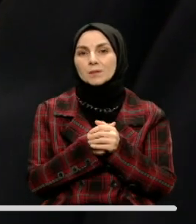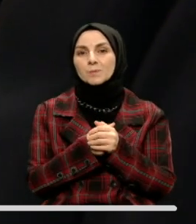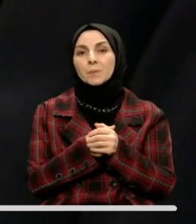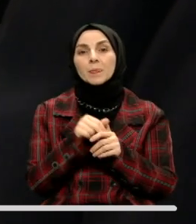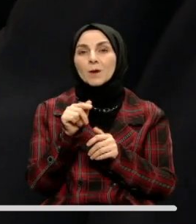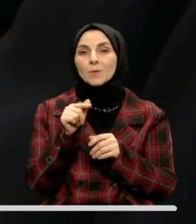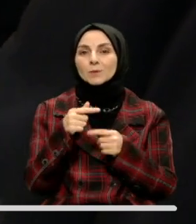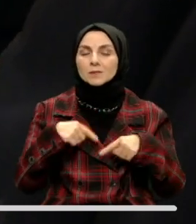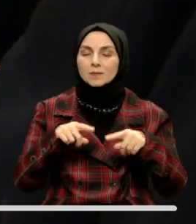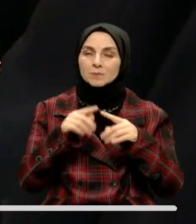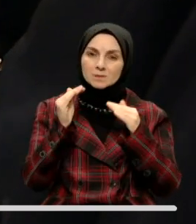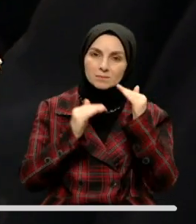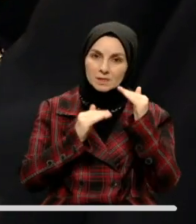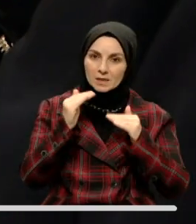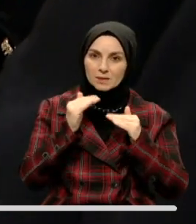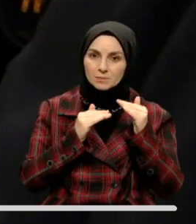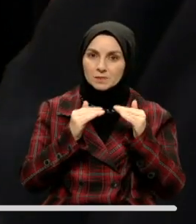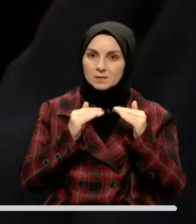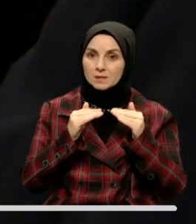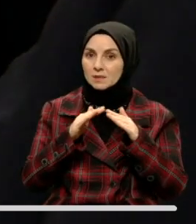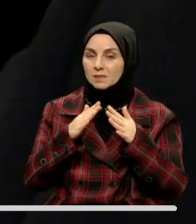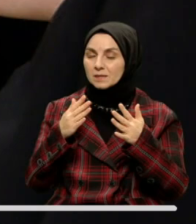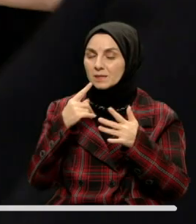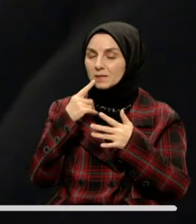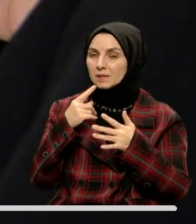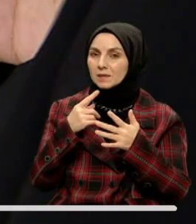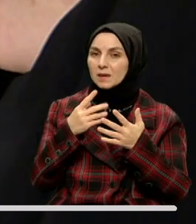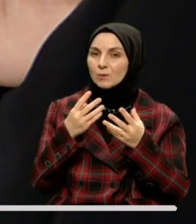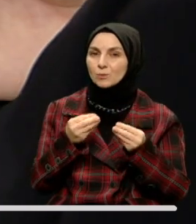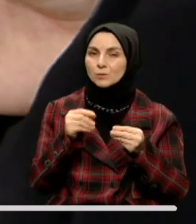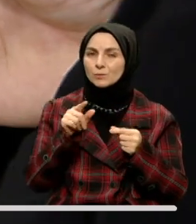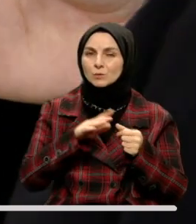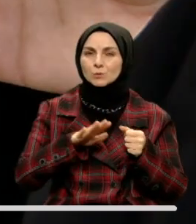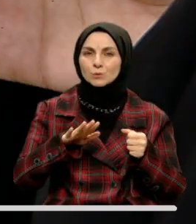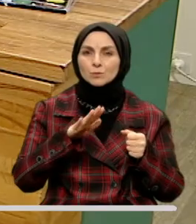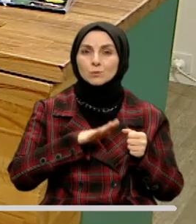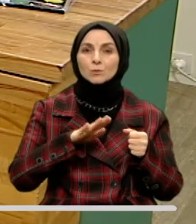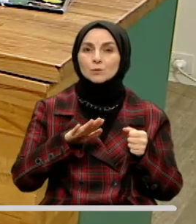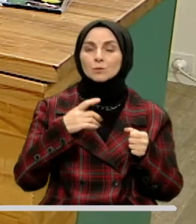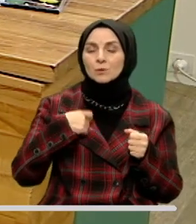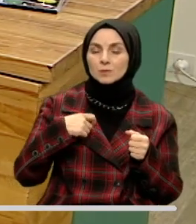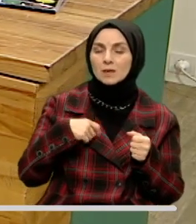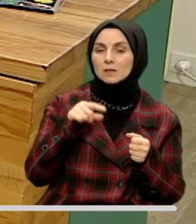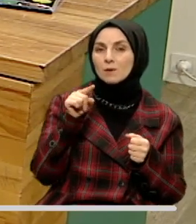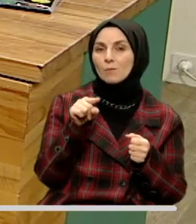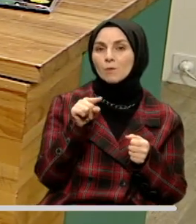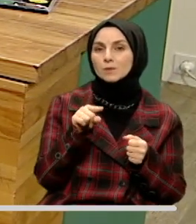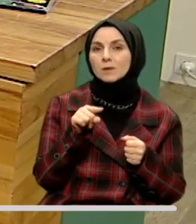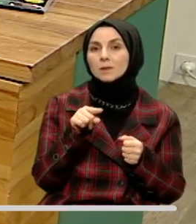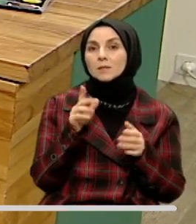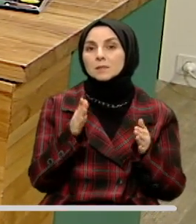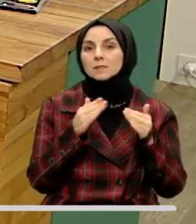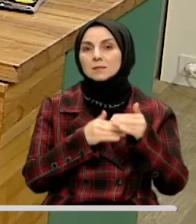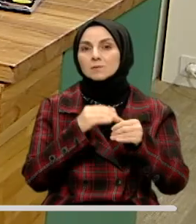İşte orada da bizim dengemiz bizi ne götürüyor? Çocuk, çocuğun yapısı. Oradaki hani sınıf